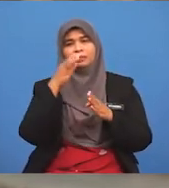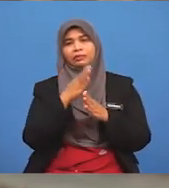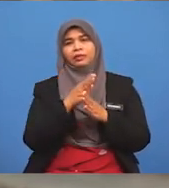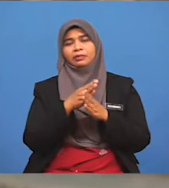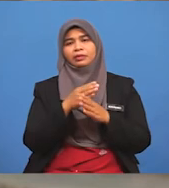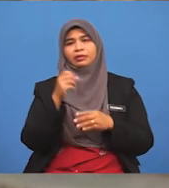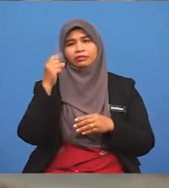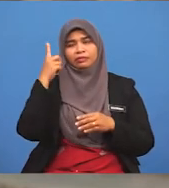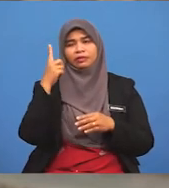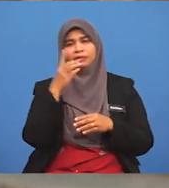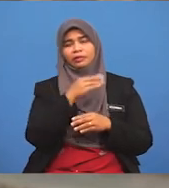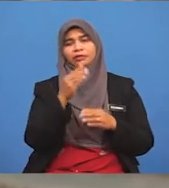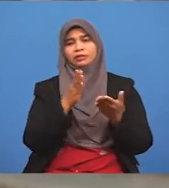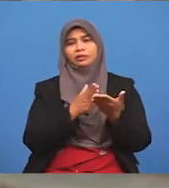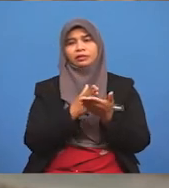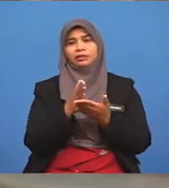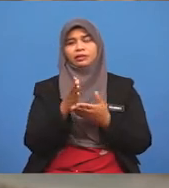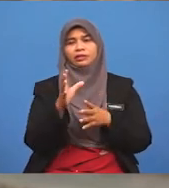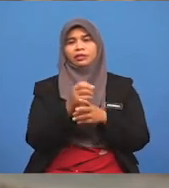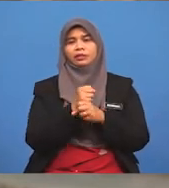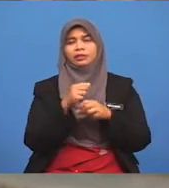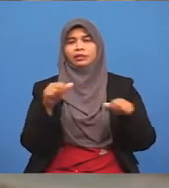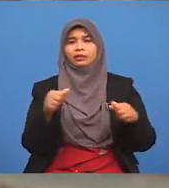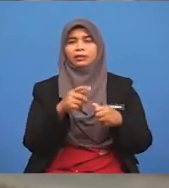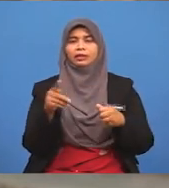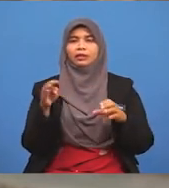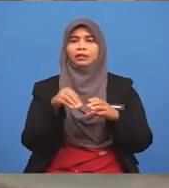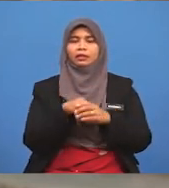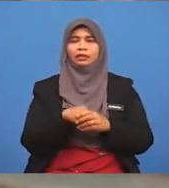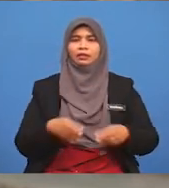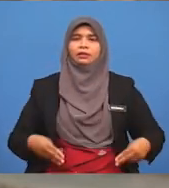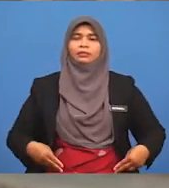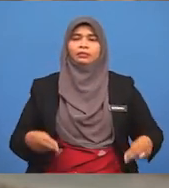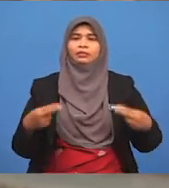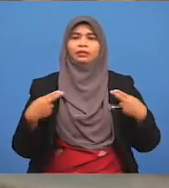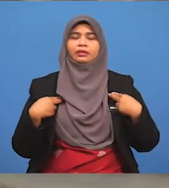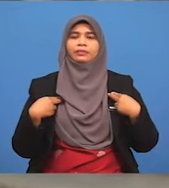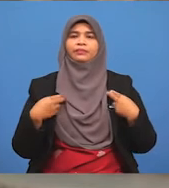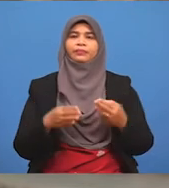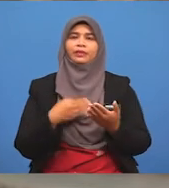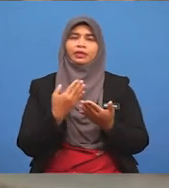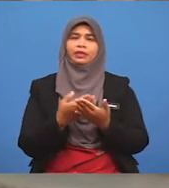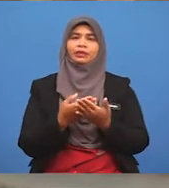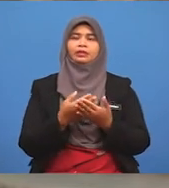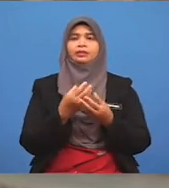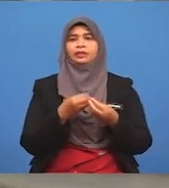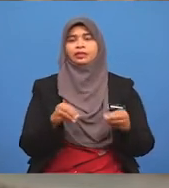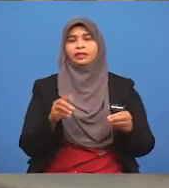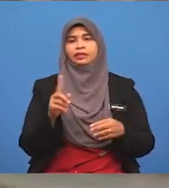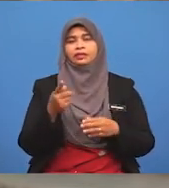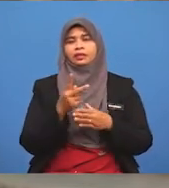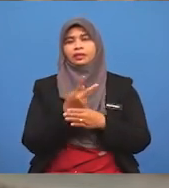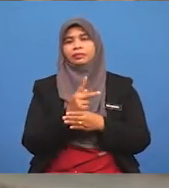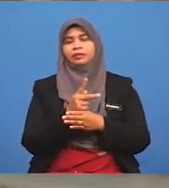mengamalkan dalam kehidupan. Baiklah, sekian saja perkongsian pembelajaran kita pada hari ini.